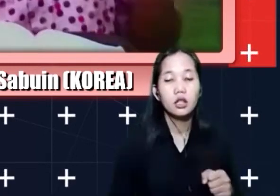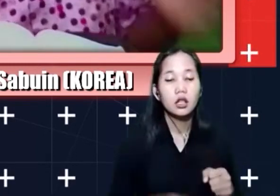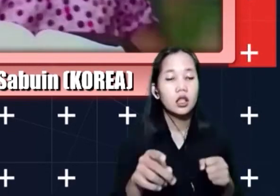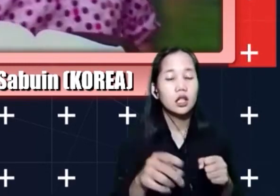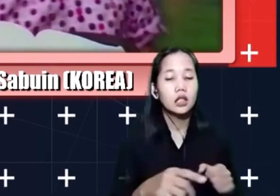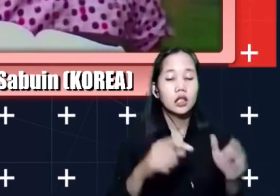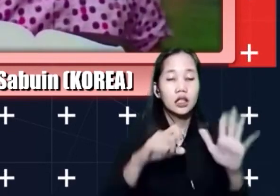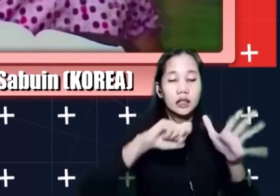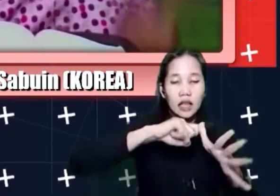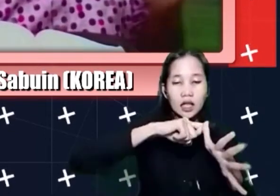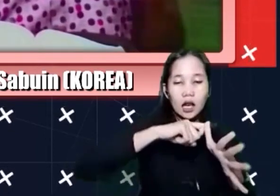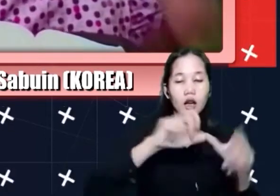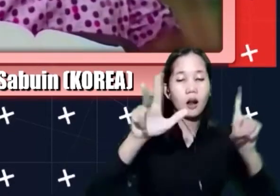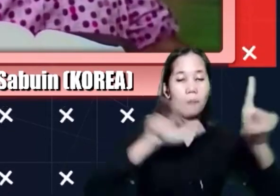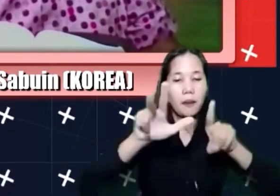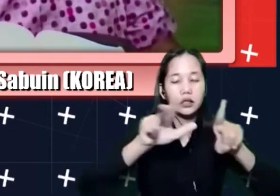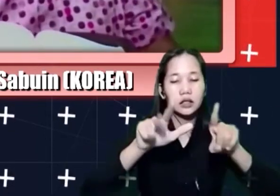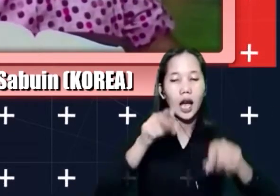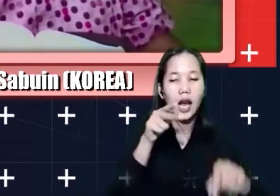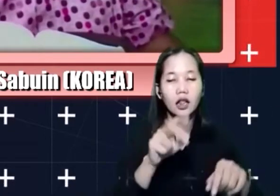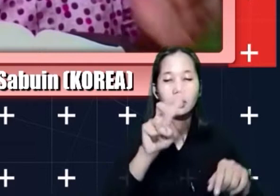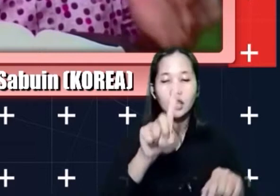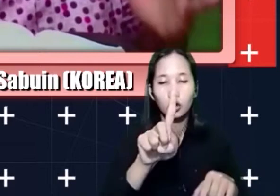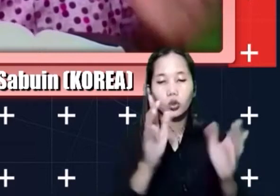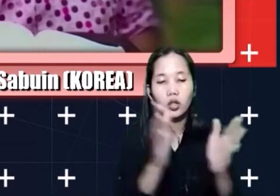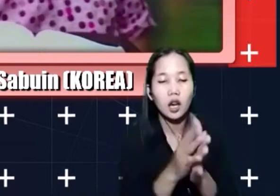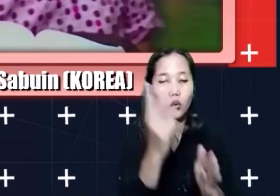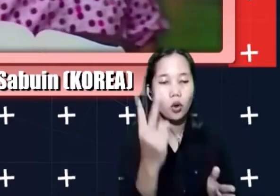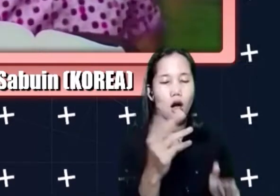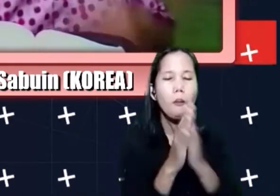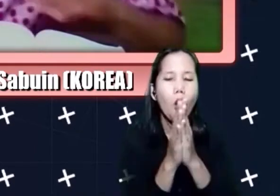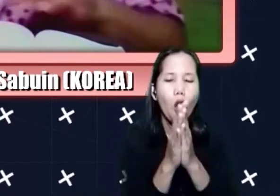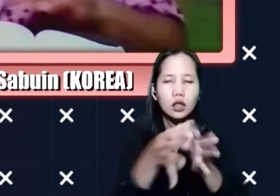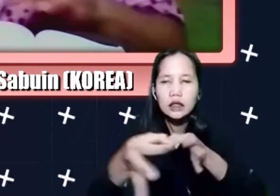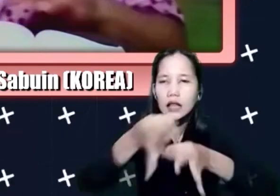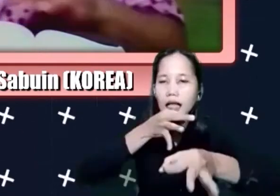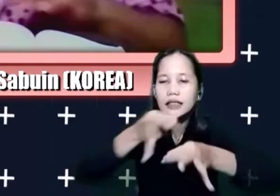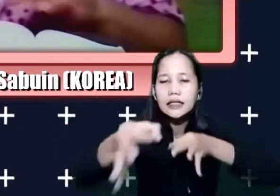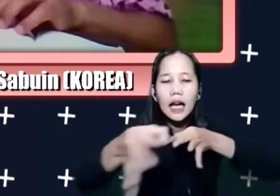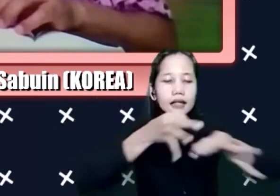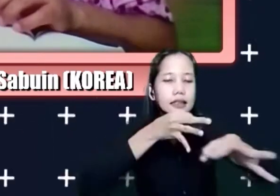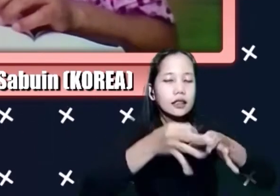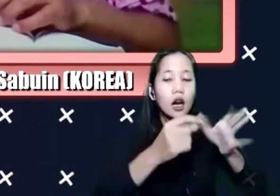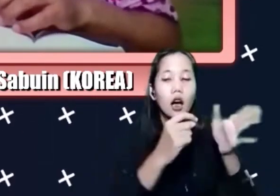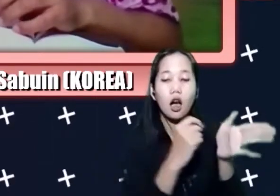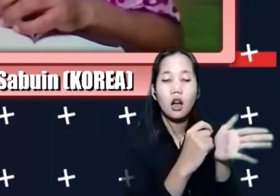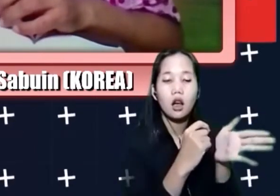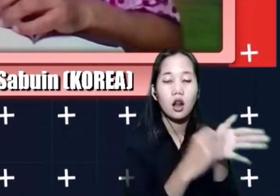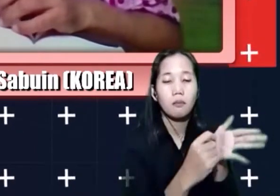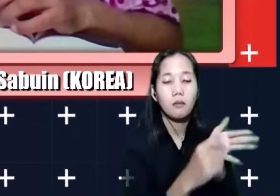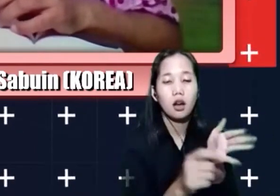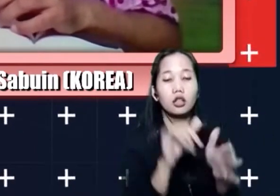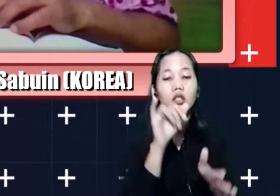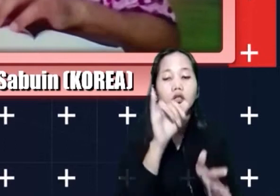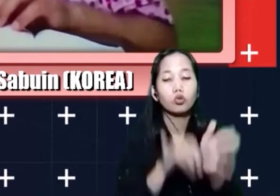Kepada saudara, nama di YouTube adalah Joe. Kita baca ayatnya, Kejadian